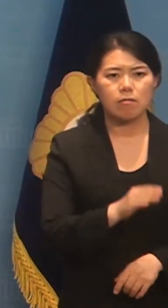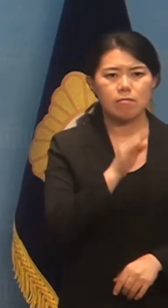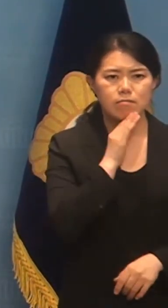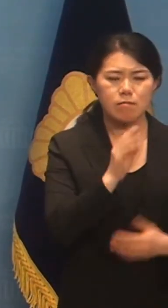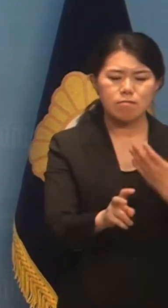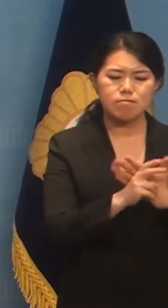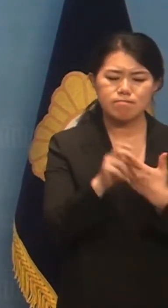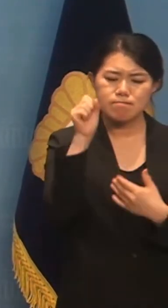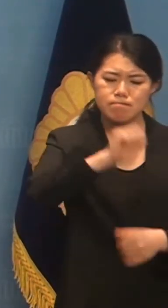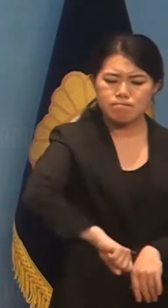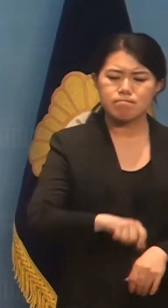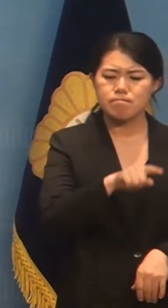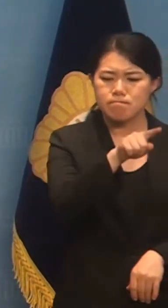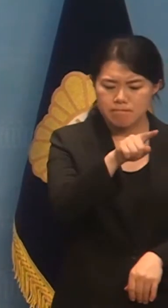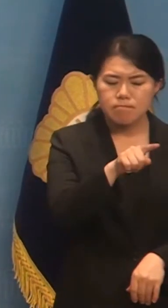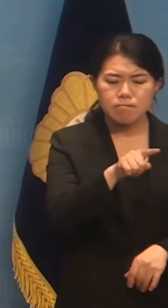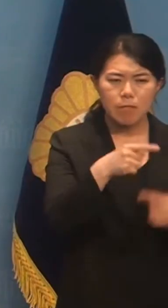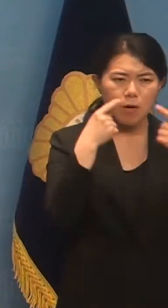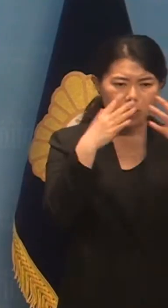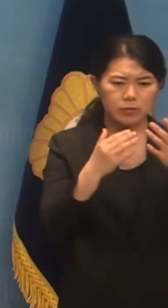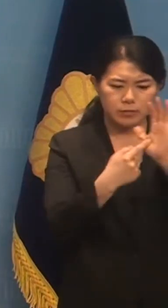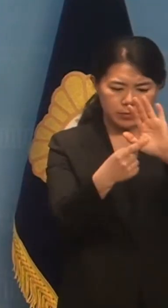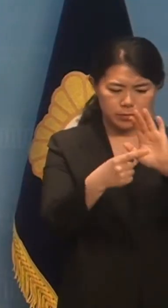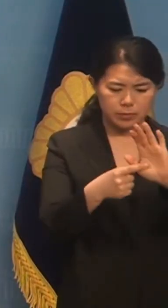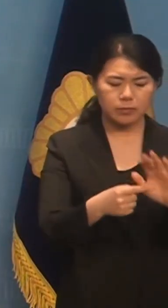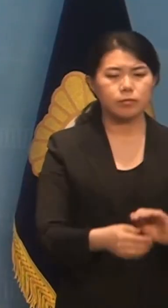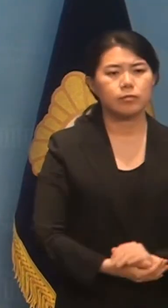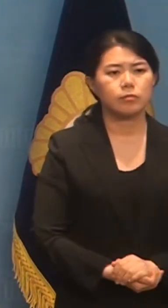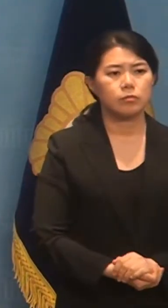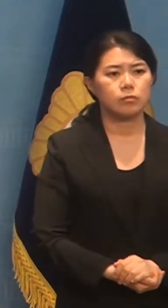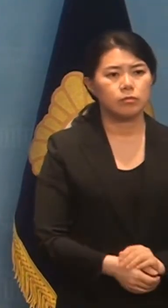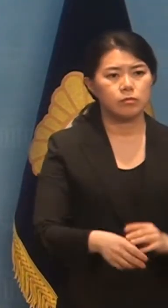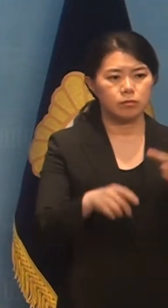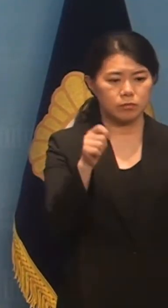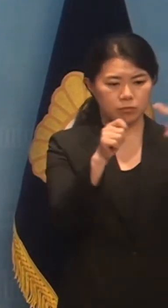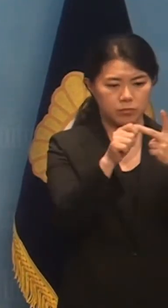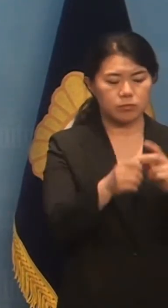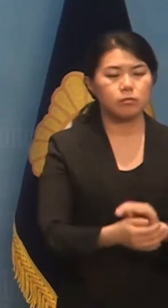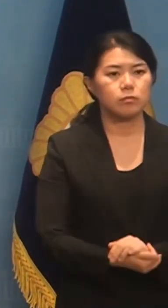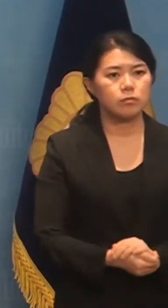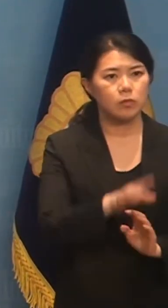위헌 행위임을 분명히 밝혀야 한다. 둘째,